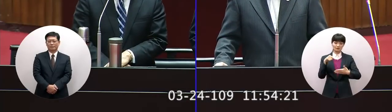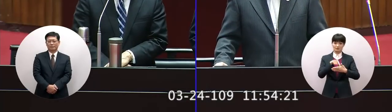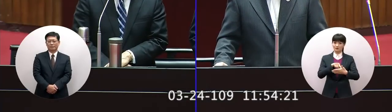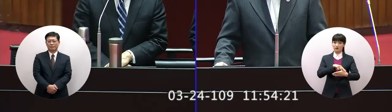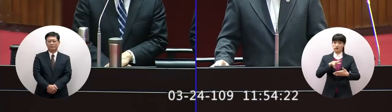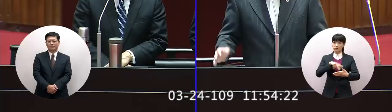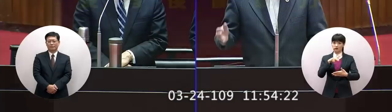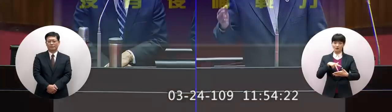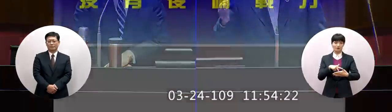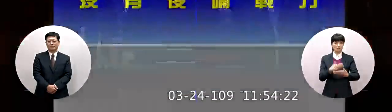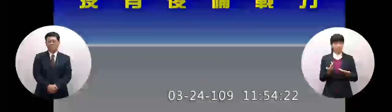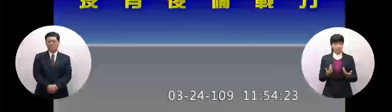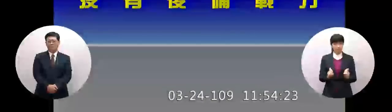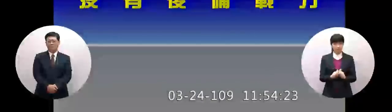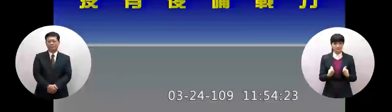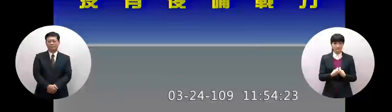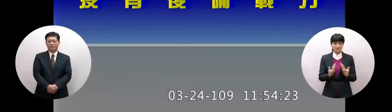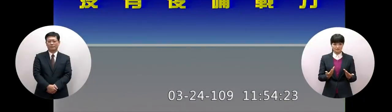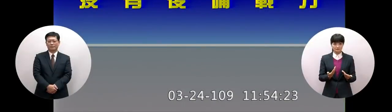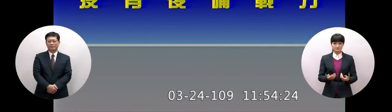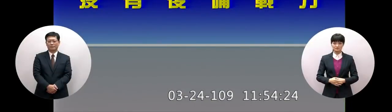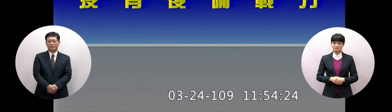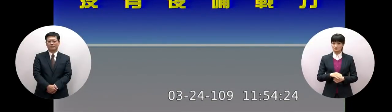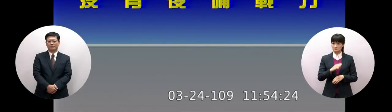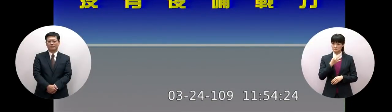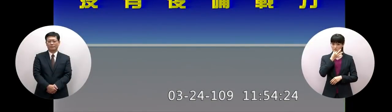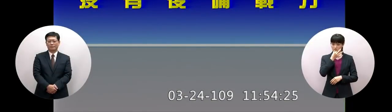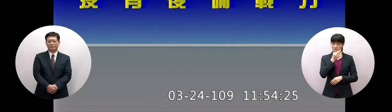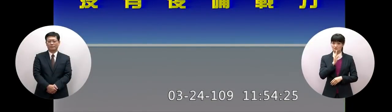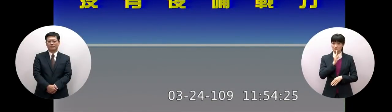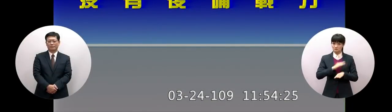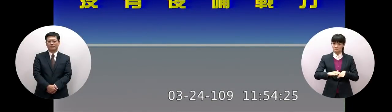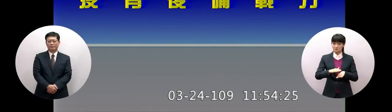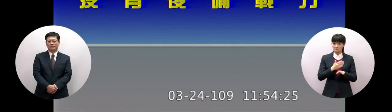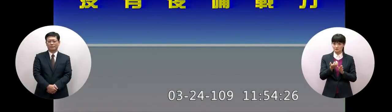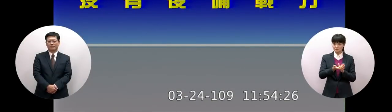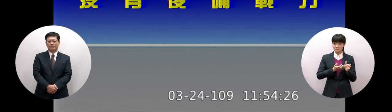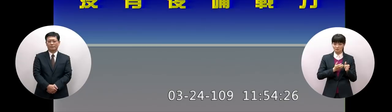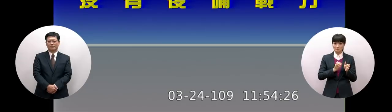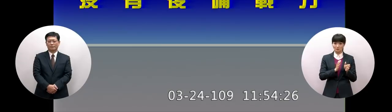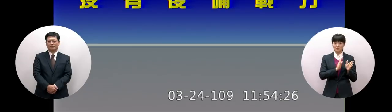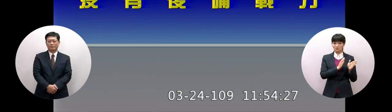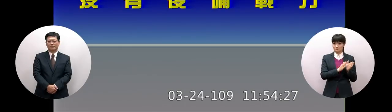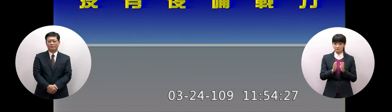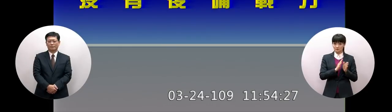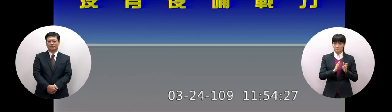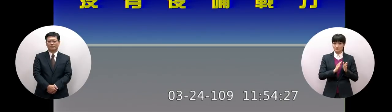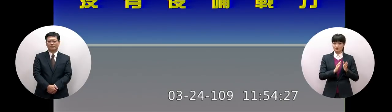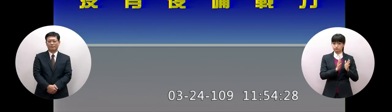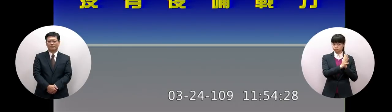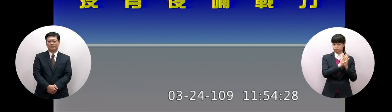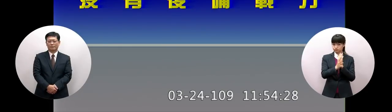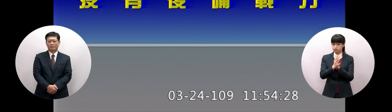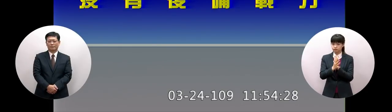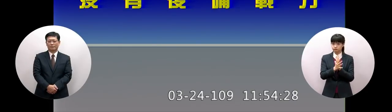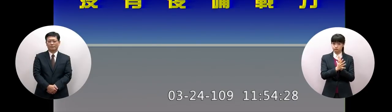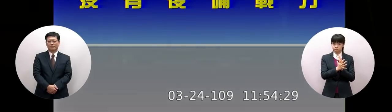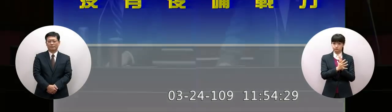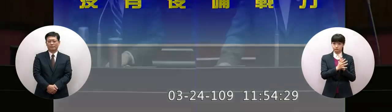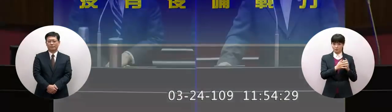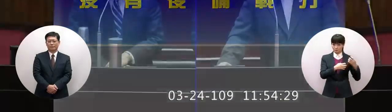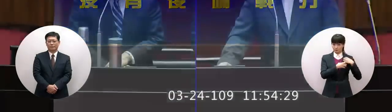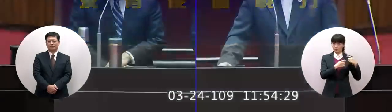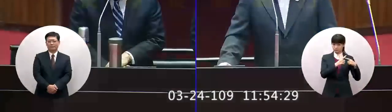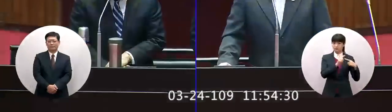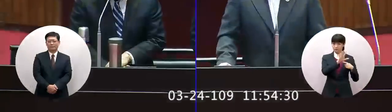力。所以会不会只有后备部队而没有后备战力？那我们从几